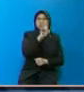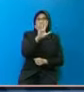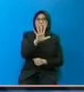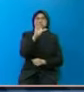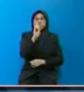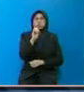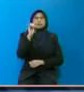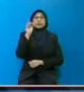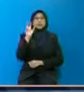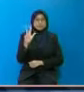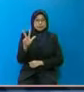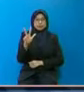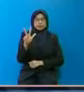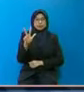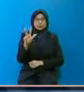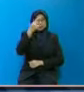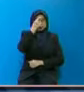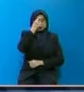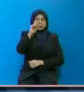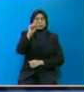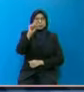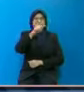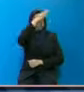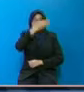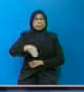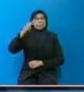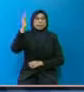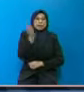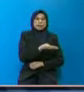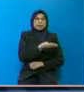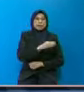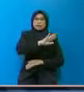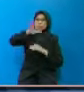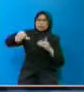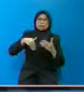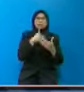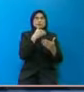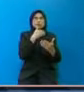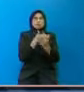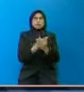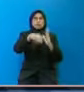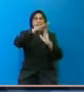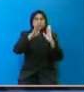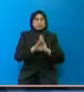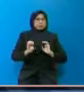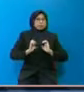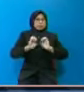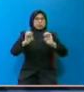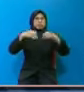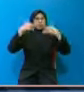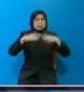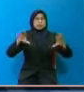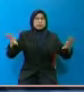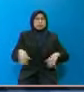1503 untuk membatalkan semua ordinan darurat yang telah